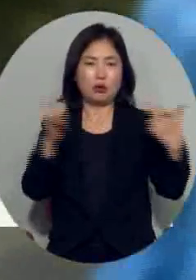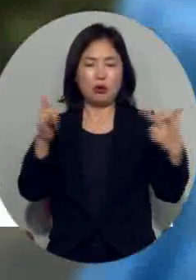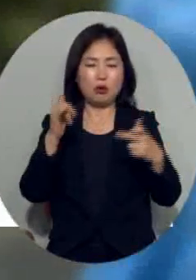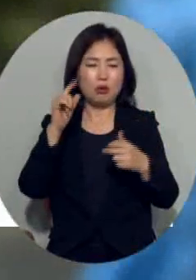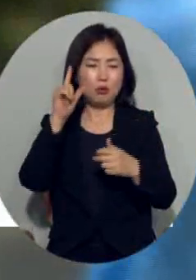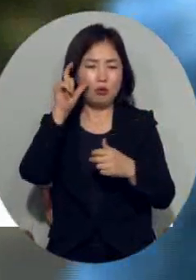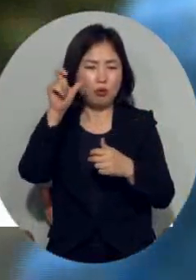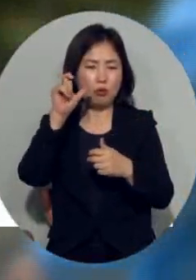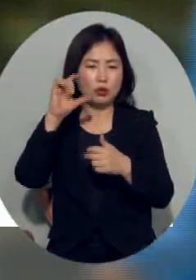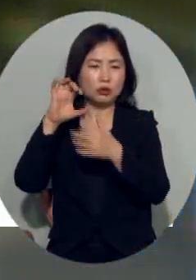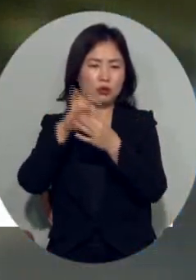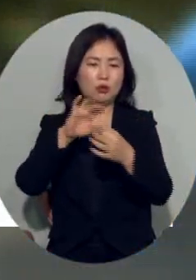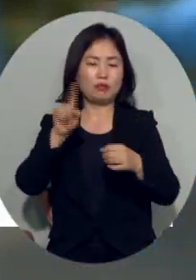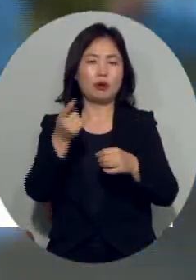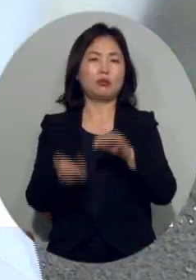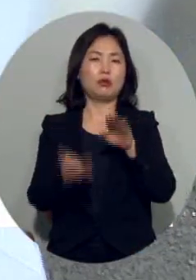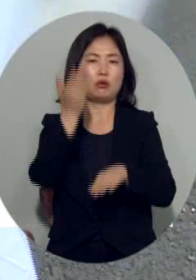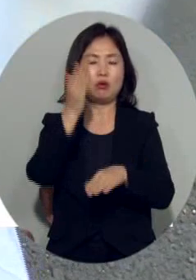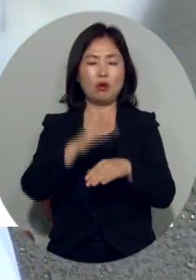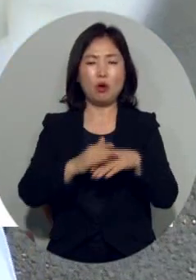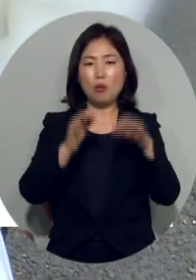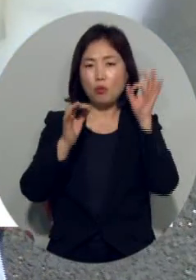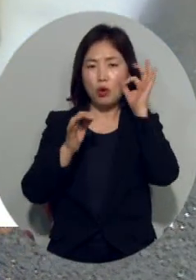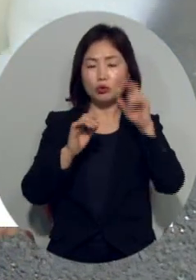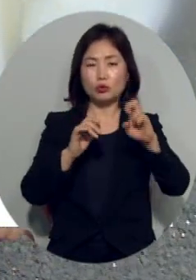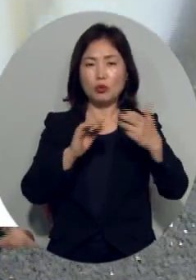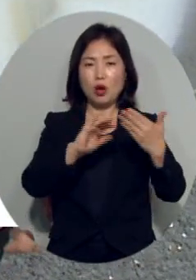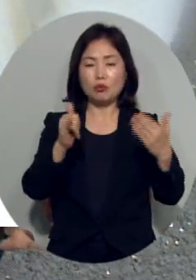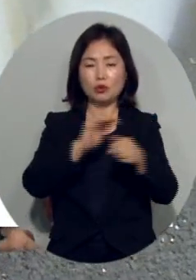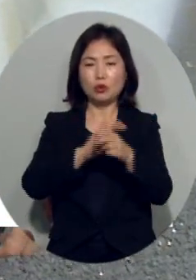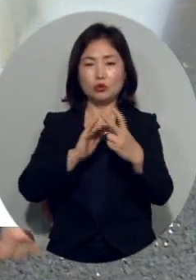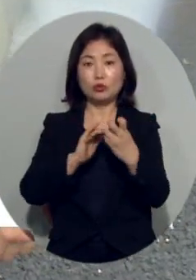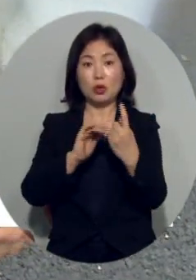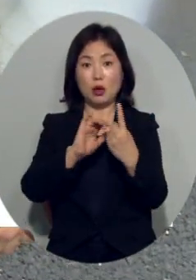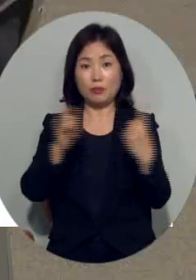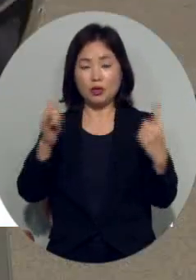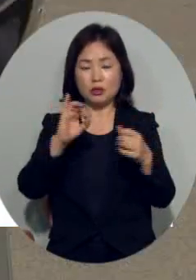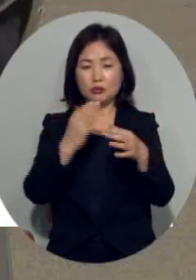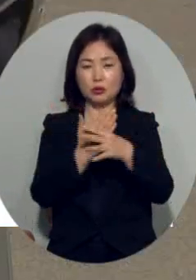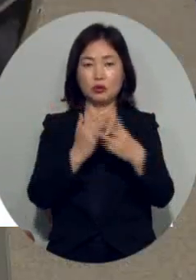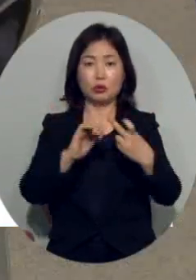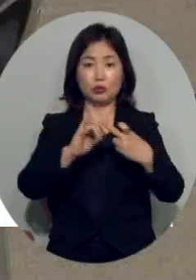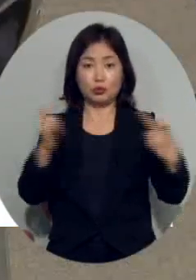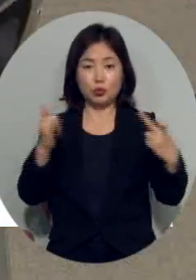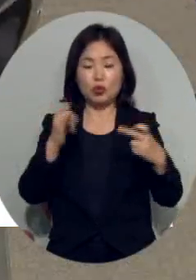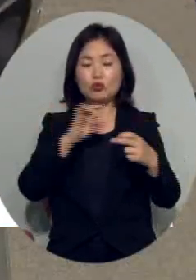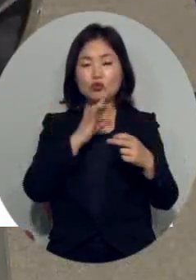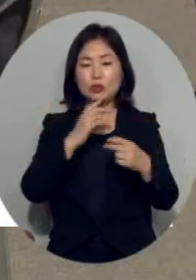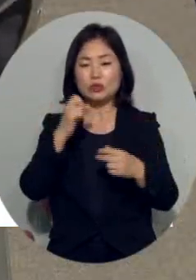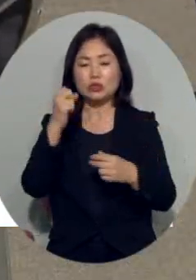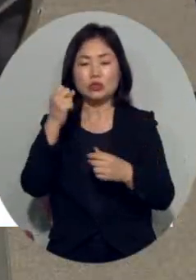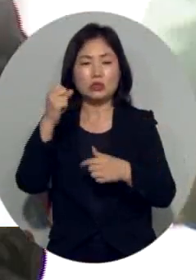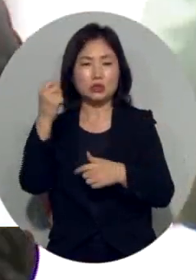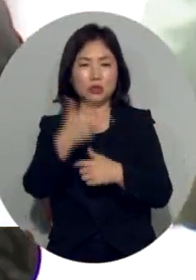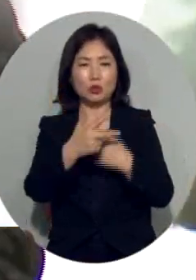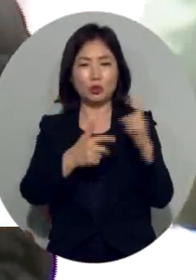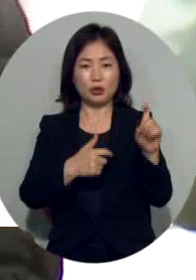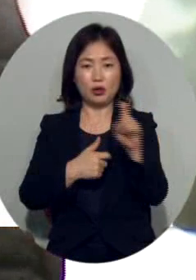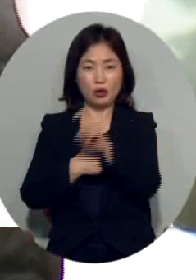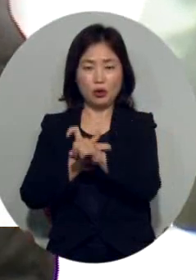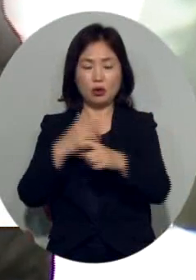보름째 100명을 넘겼습니다. 포항 29명, 경주 21명, 김천 12명, 구미와 칠곡 각각 10명